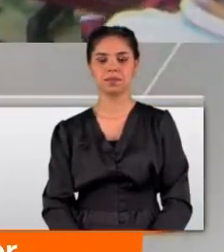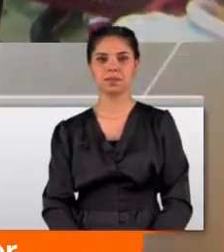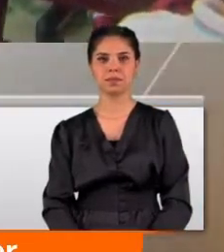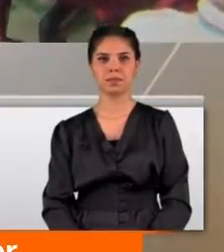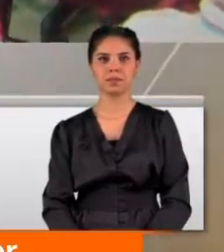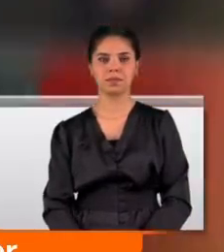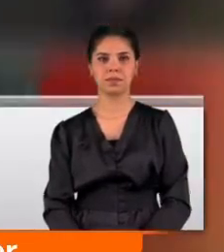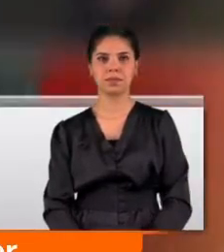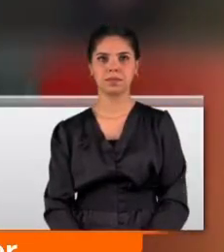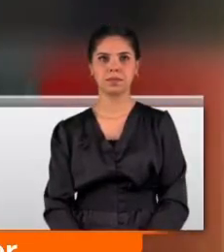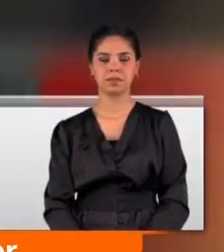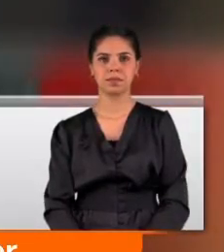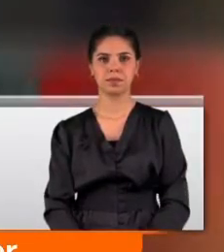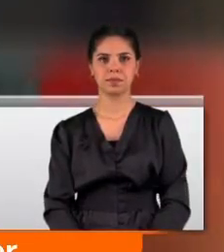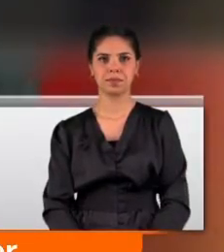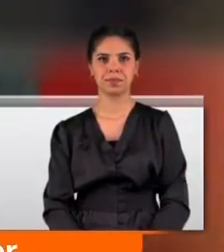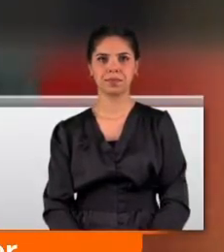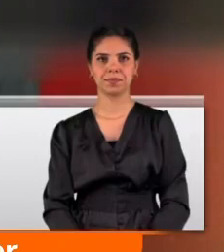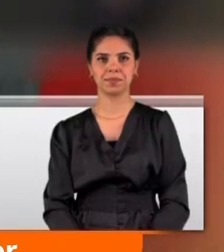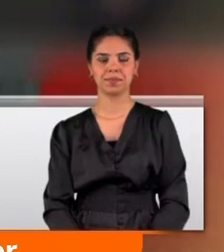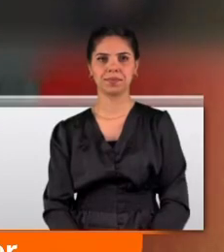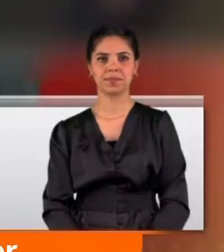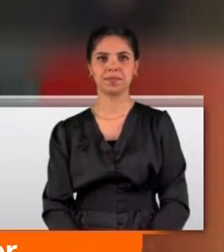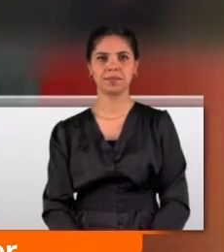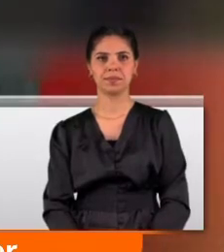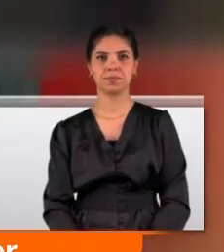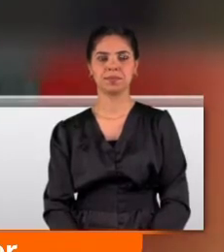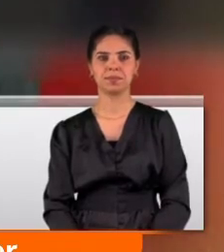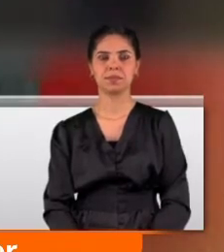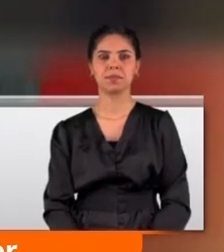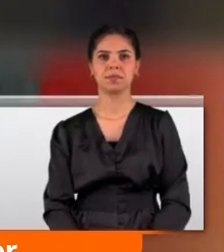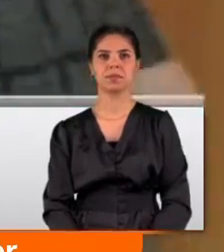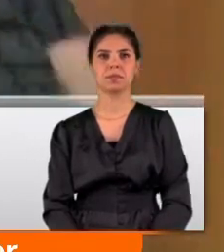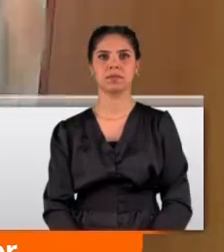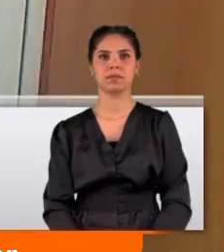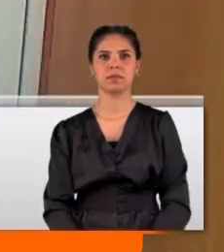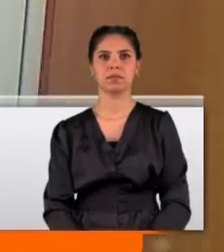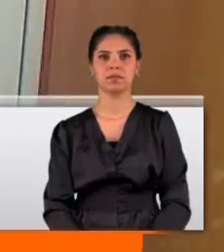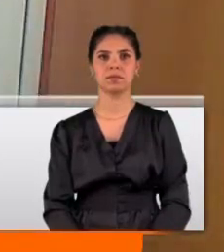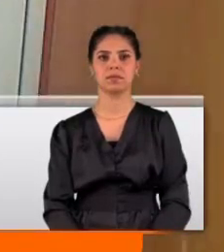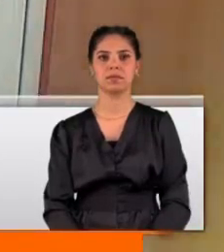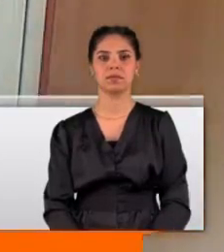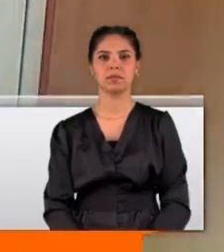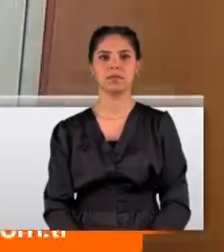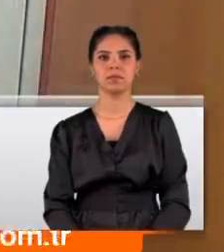önümüzdeki günlerde Milli Eğitim Bakanlığımız tarafından başlatılacak.